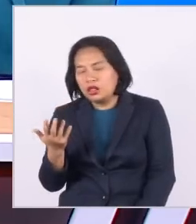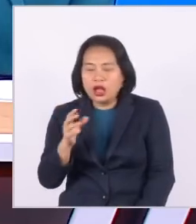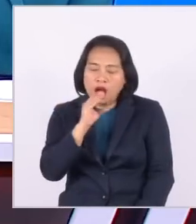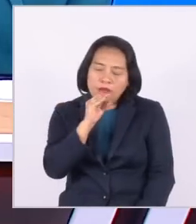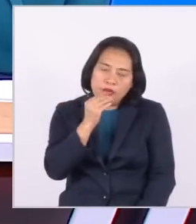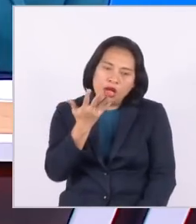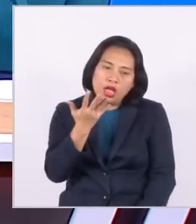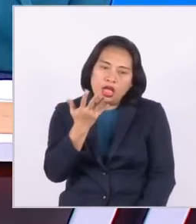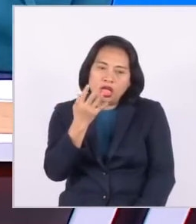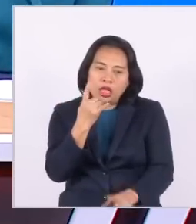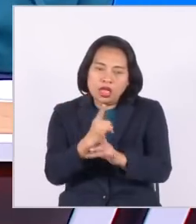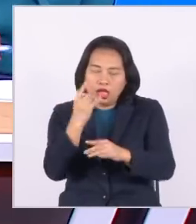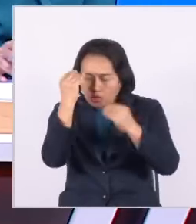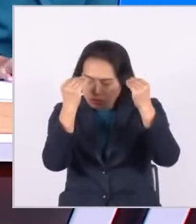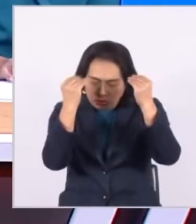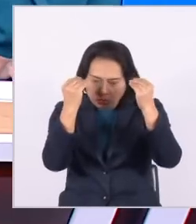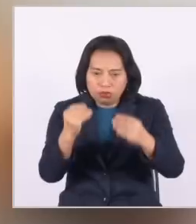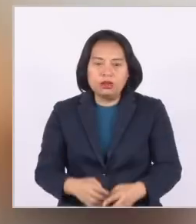างเมา ดูภาพเหตุการณ์กันค่ะ